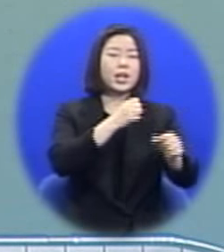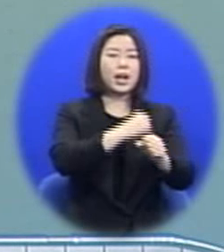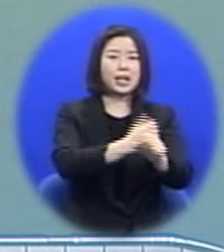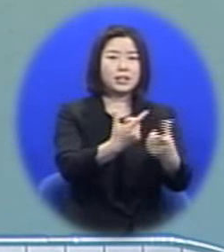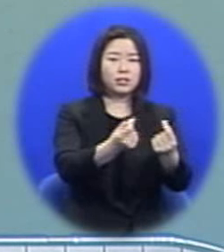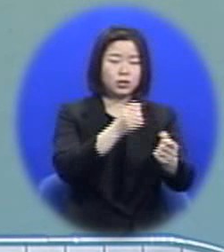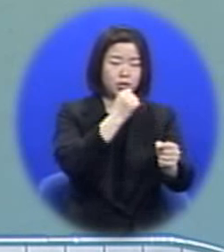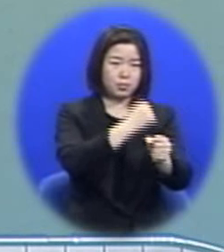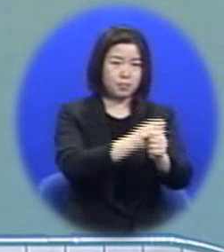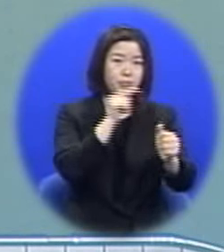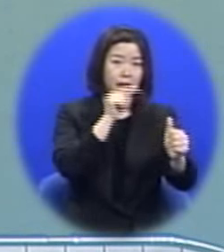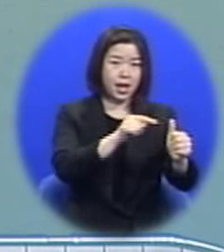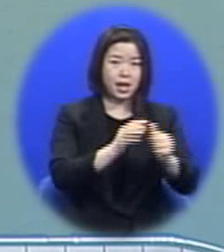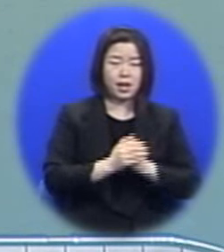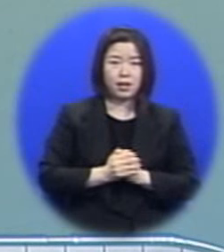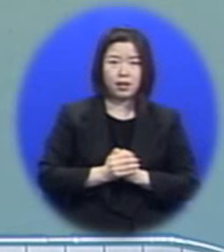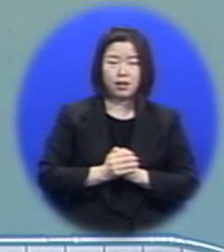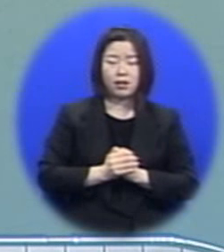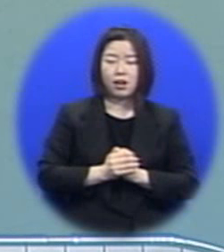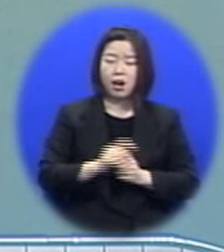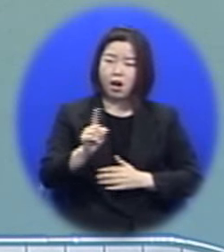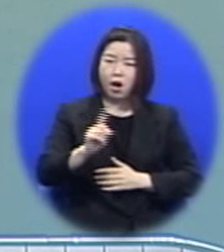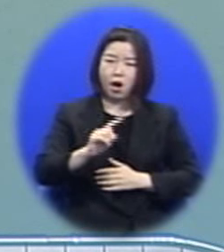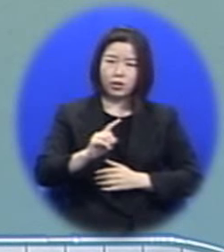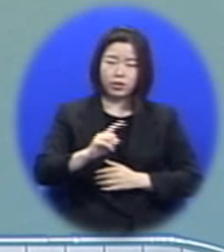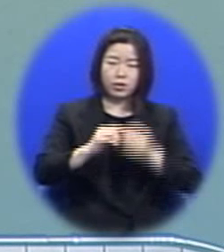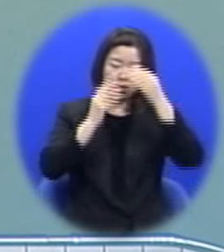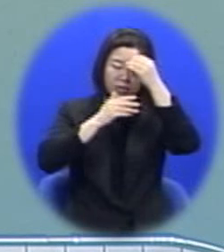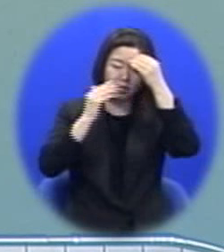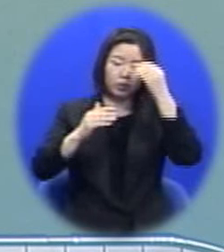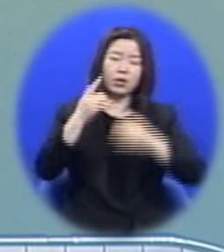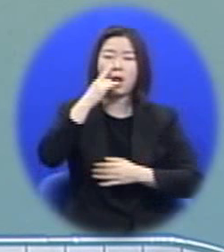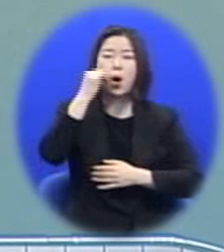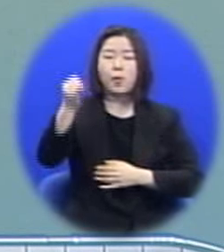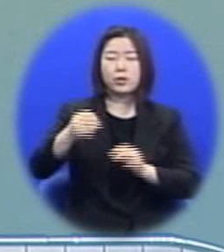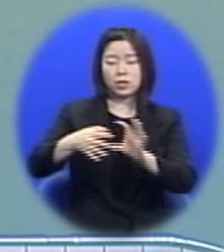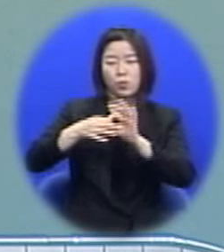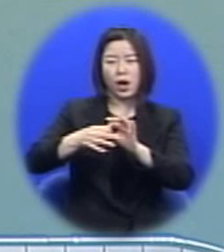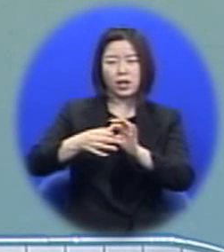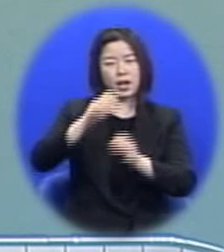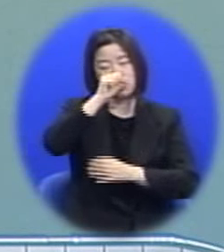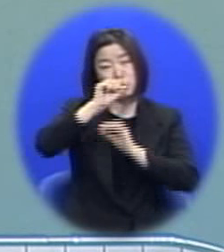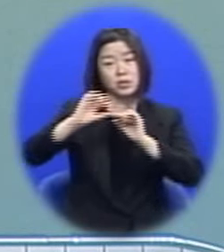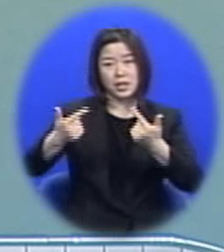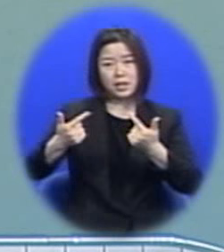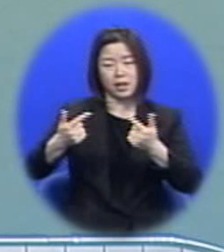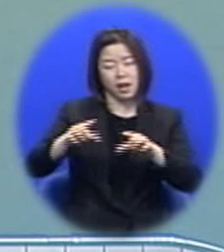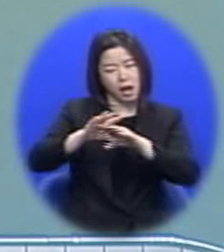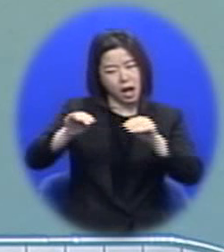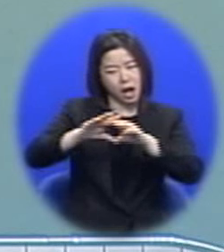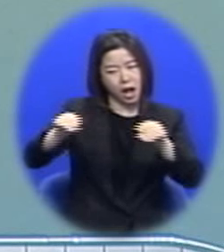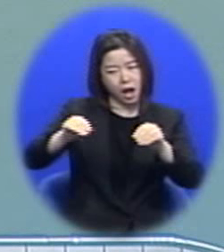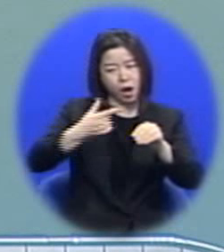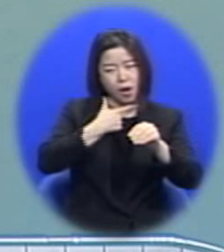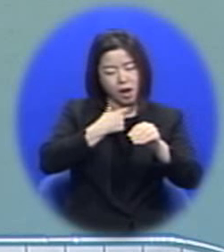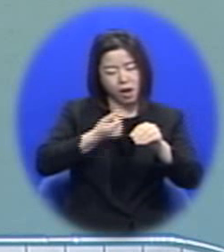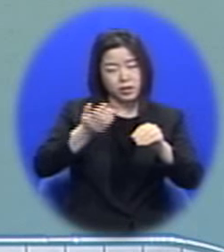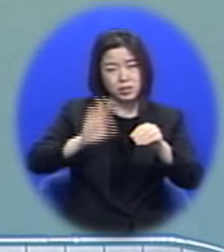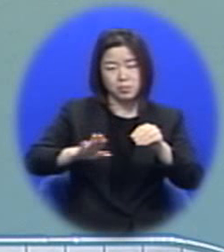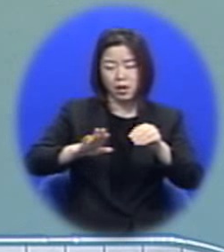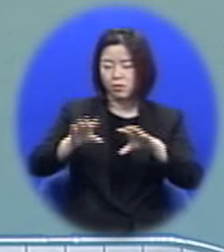성도님이 어머니와의 관계가 안 좋았습니다. 어머니와의 관계를 해결해 보려고 애를 썼지만 도무지 풀어지지가